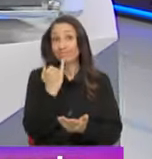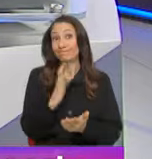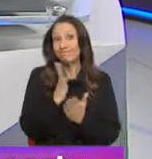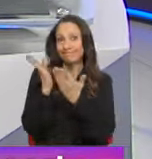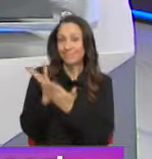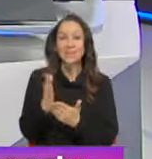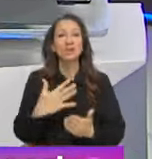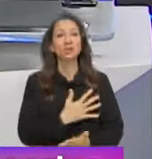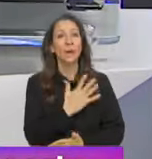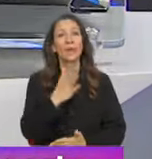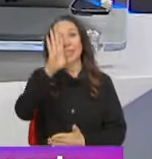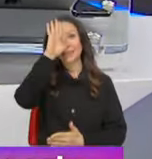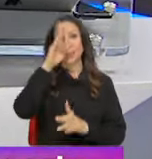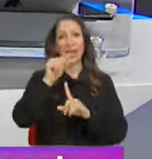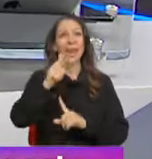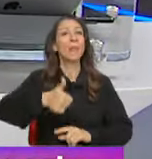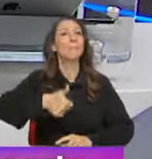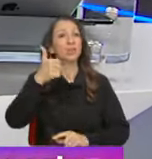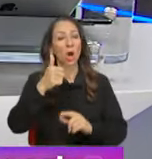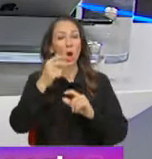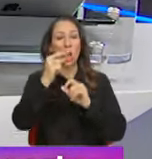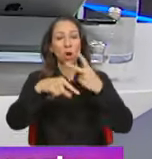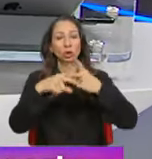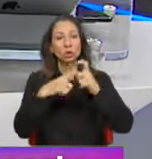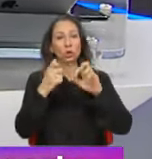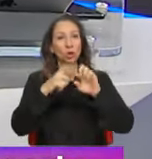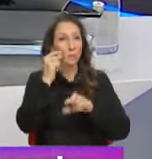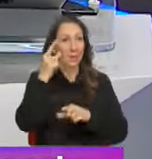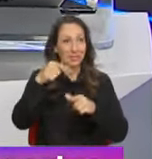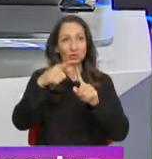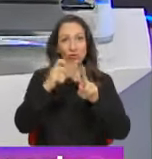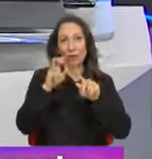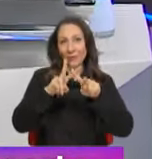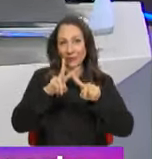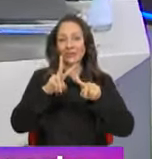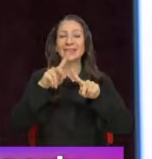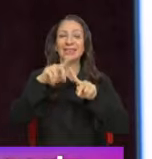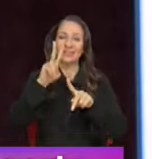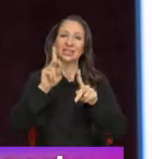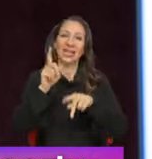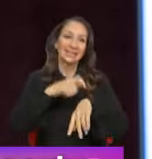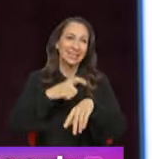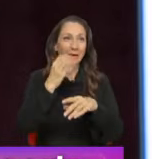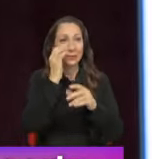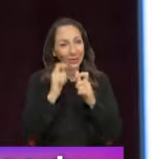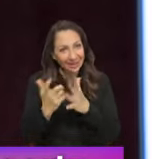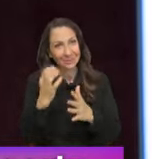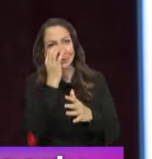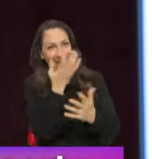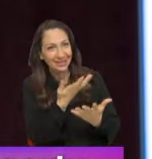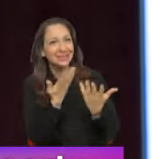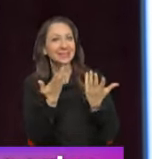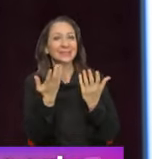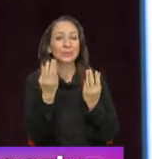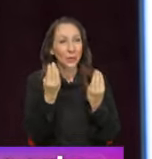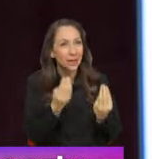daha var Cumhuriyet Halk Partisi İstanbul İl Başkanı Özgür Çelik şu anda na ekranlarında çalar saatte Günaydın Günaydın kolay gelsin Teşekkürler sağ